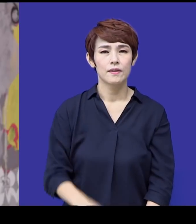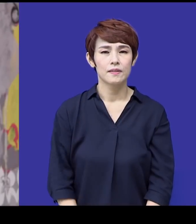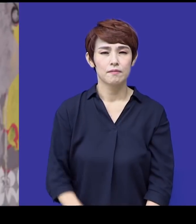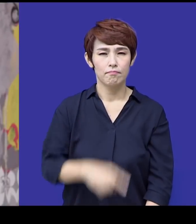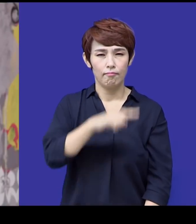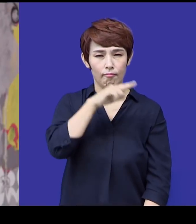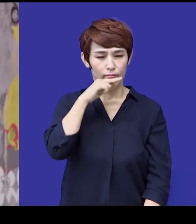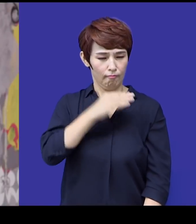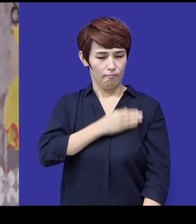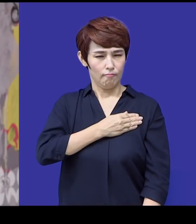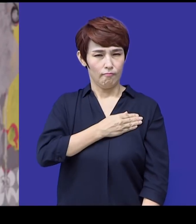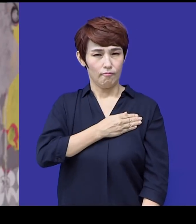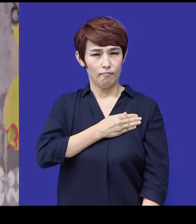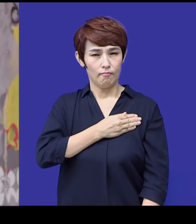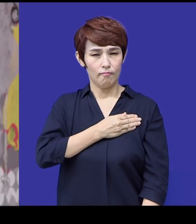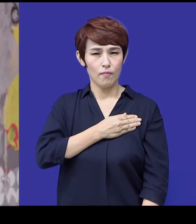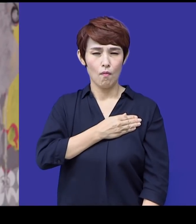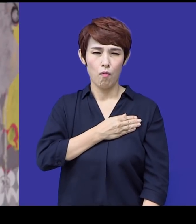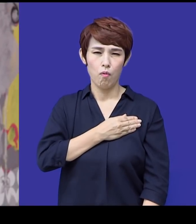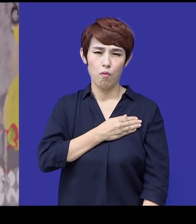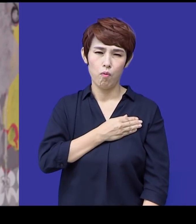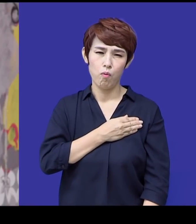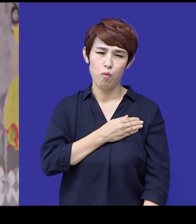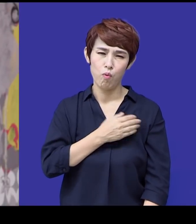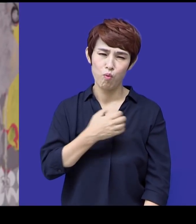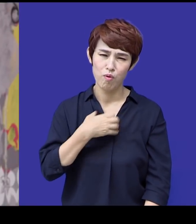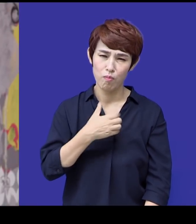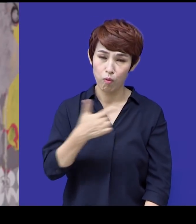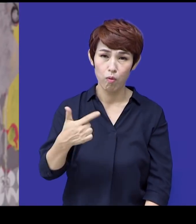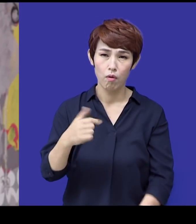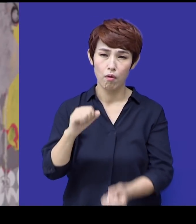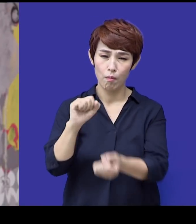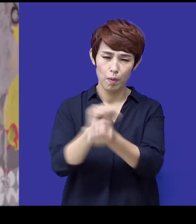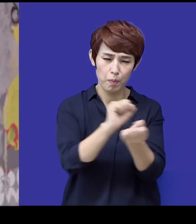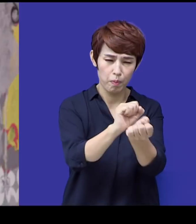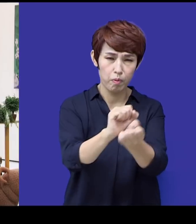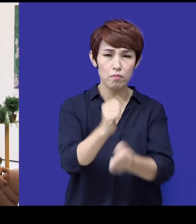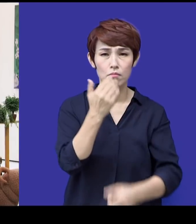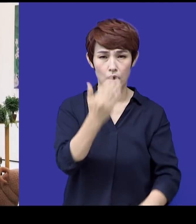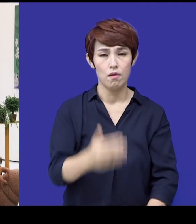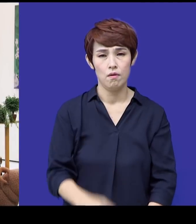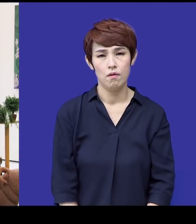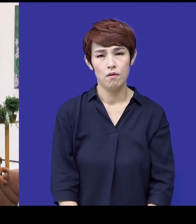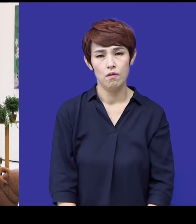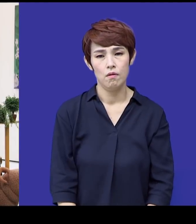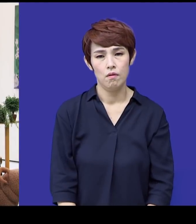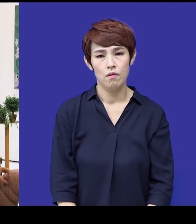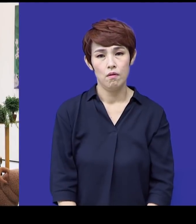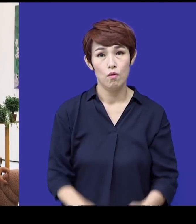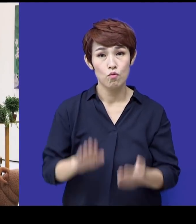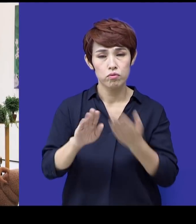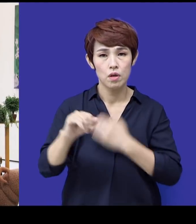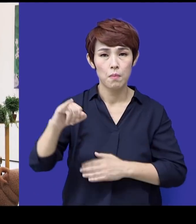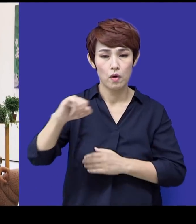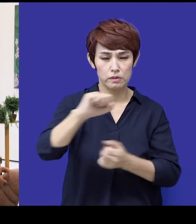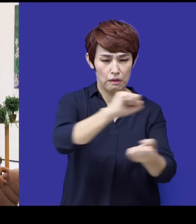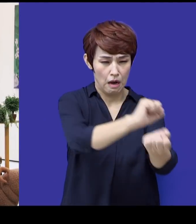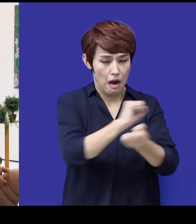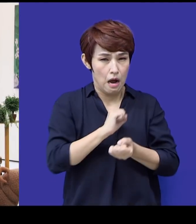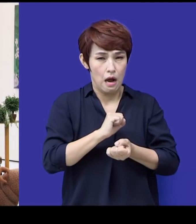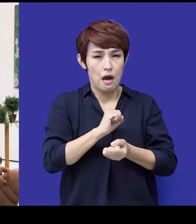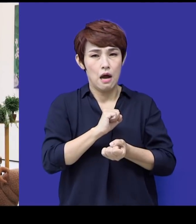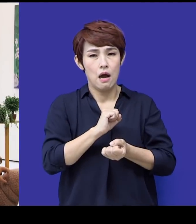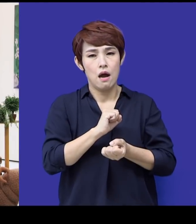병 엄청 위험한 병이기도 하고 전염도 되고 막 이런 병에다가 나중에는 바이러스에